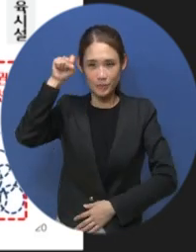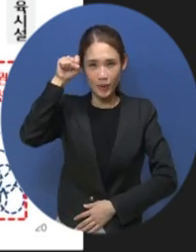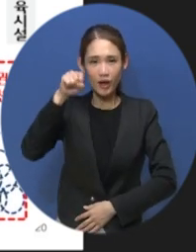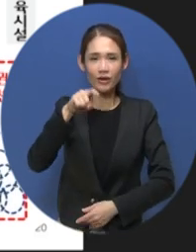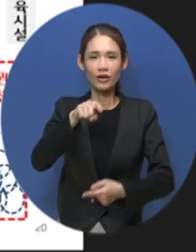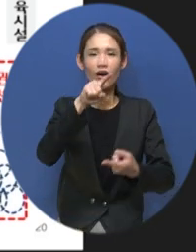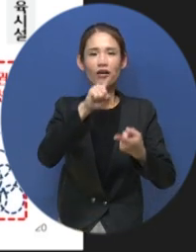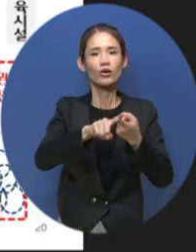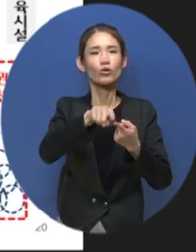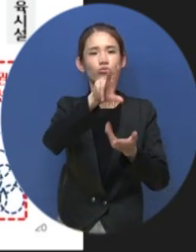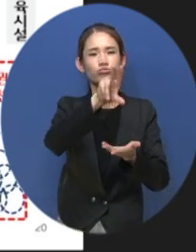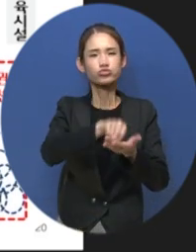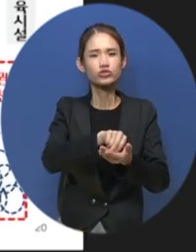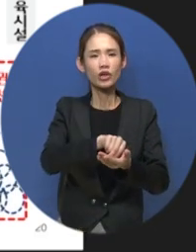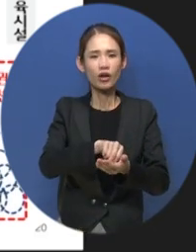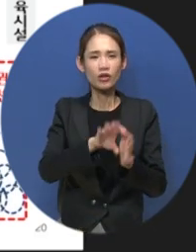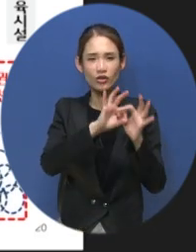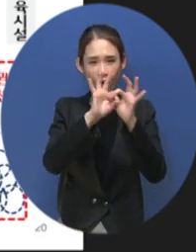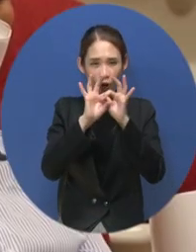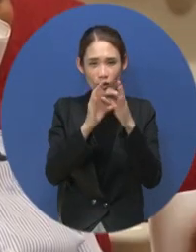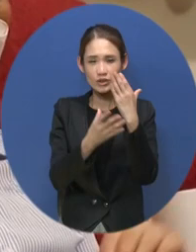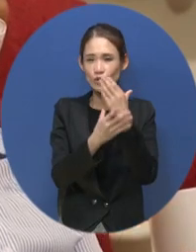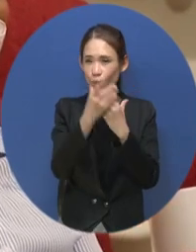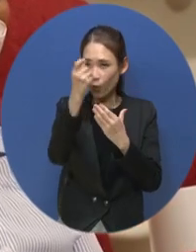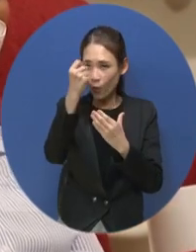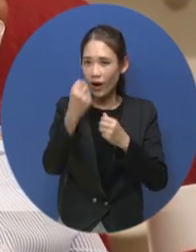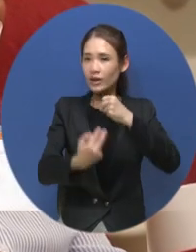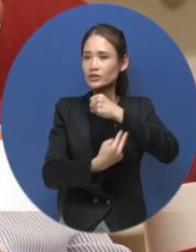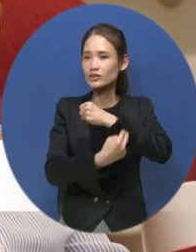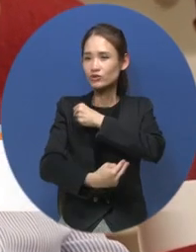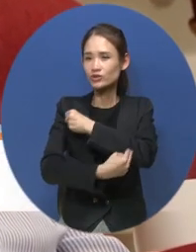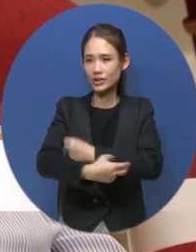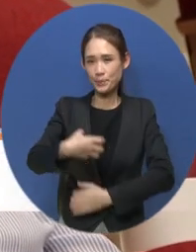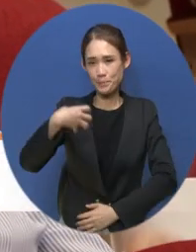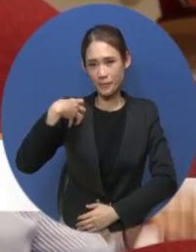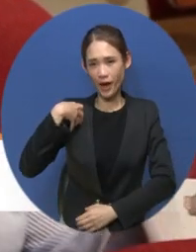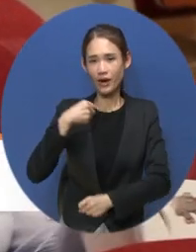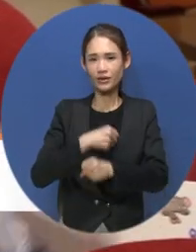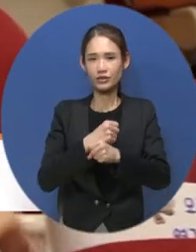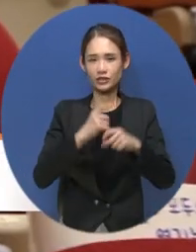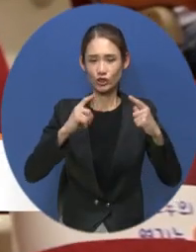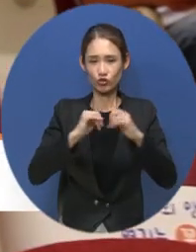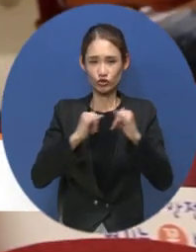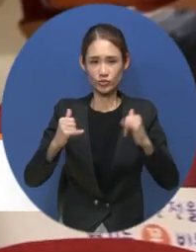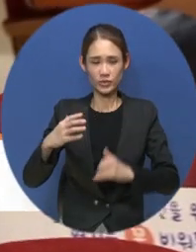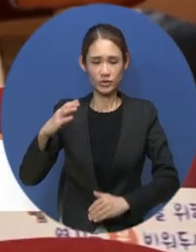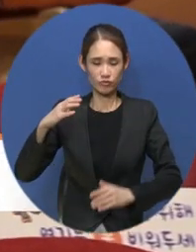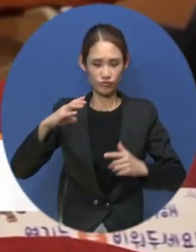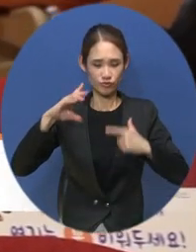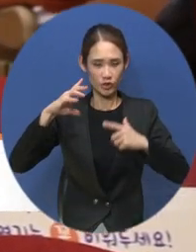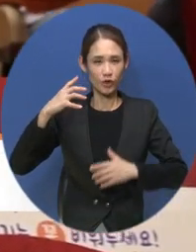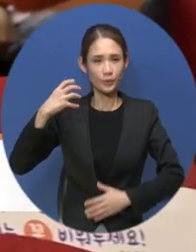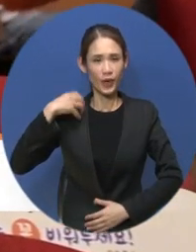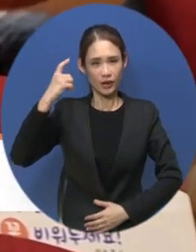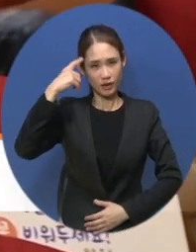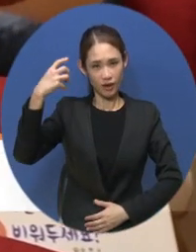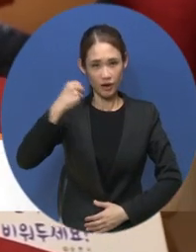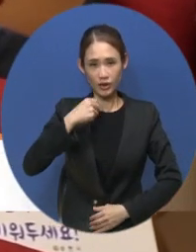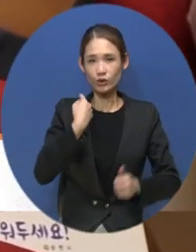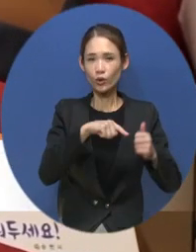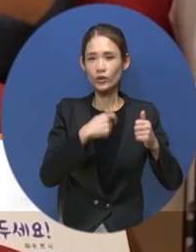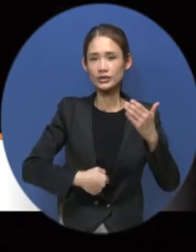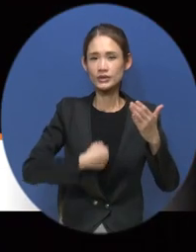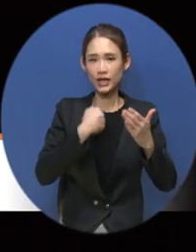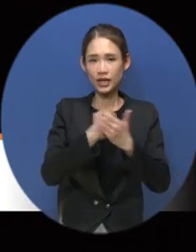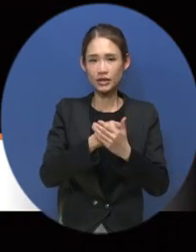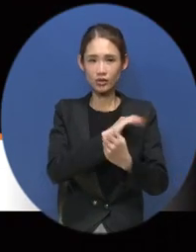문제다며 연계와 통합의 거버넌스로 지역주민이 주인이 돼 교육적 책임과 결정